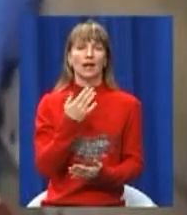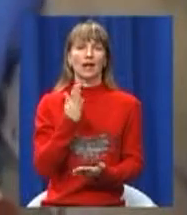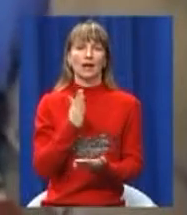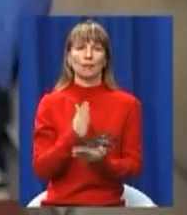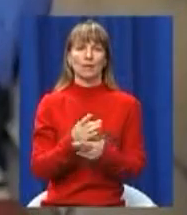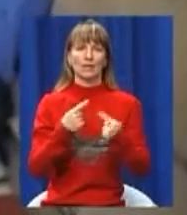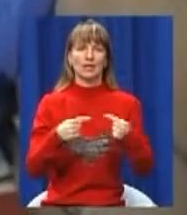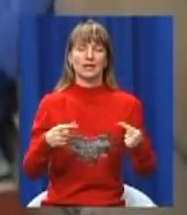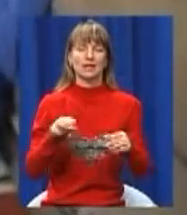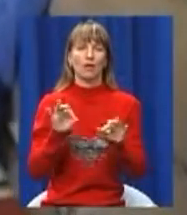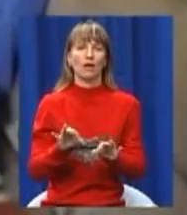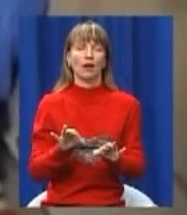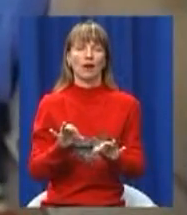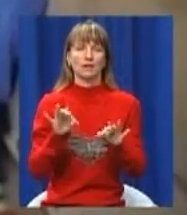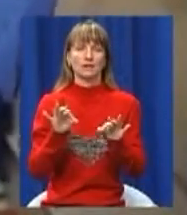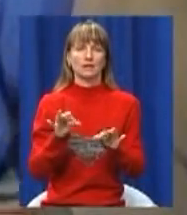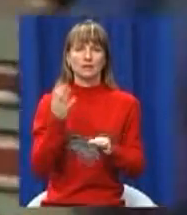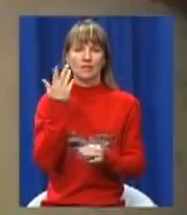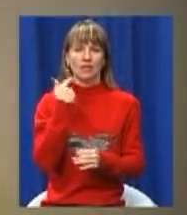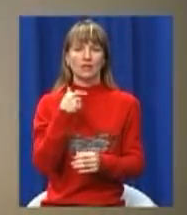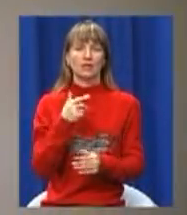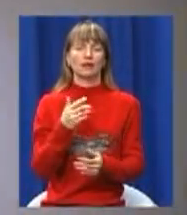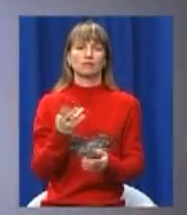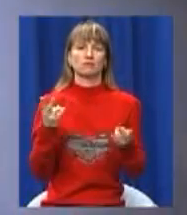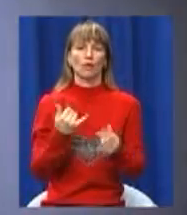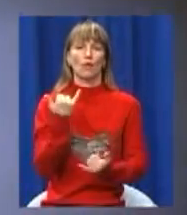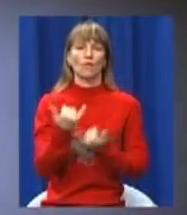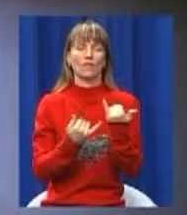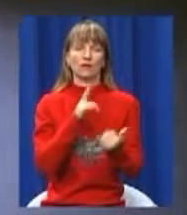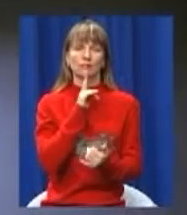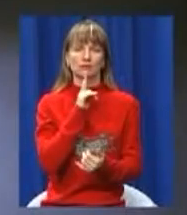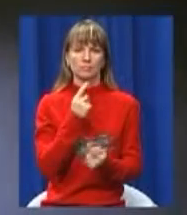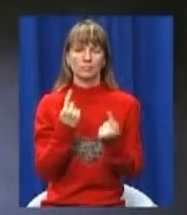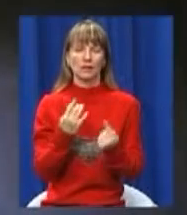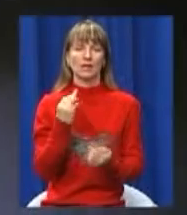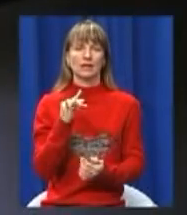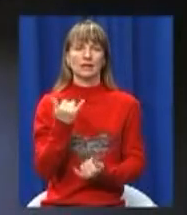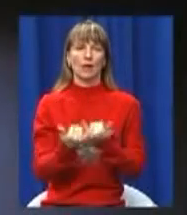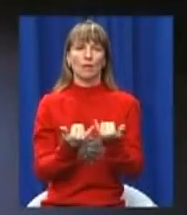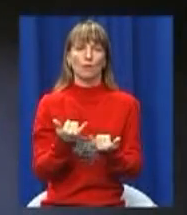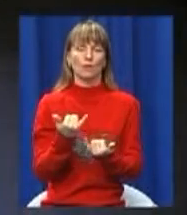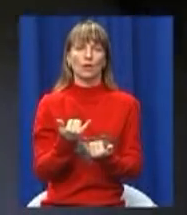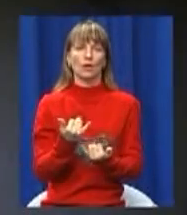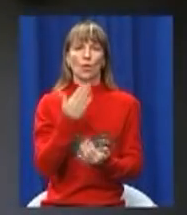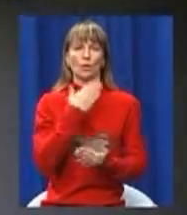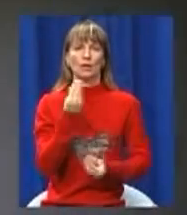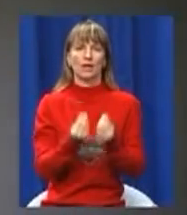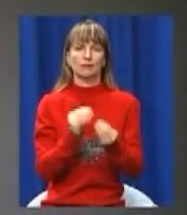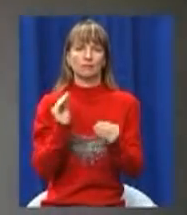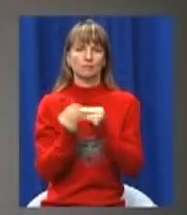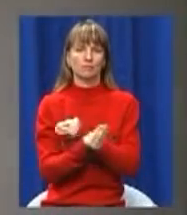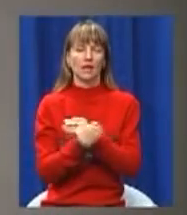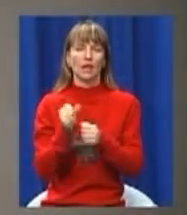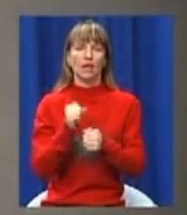різноманітний окрас. Як і будь-яка кішка, кимрик потребує пильної уваги та турботи. Дуже полюбляють грати в схованки, причому